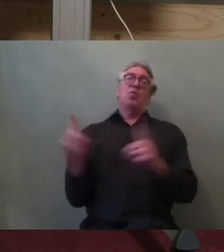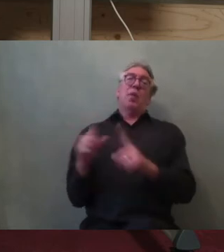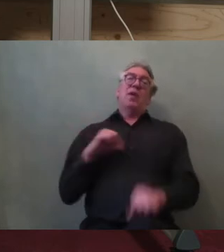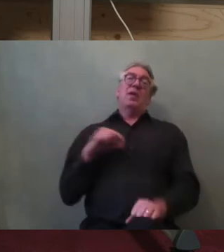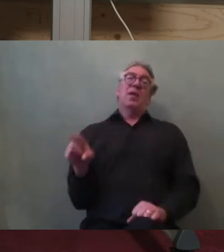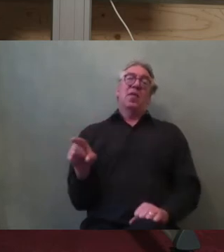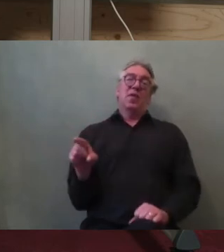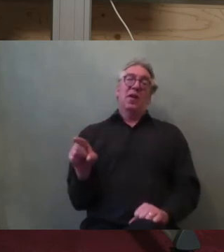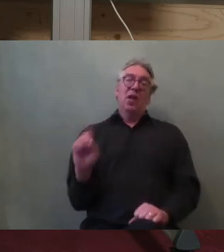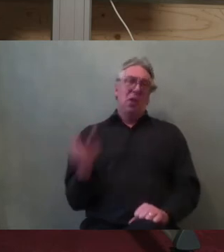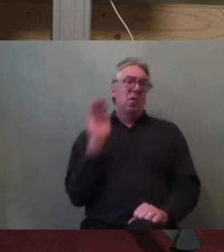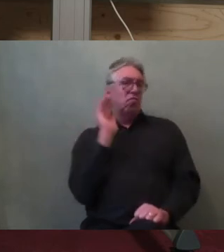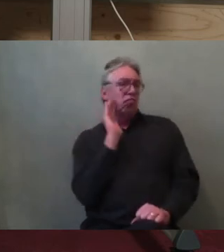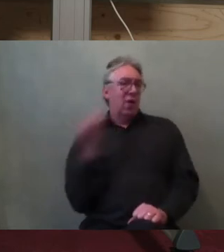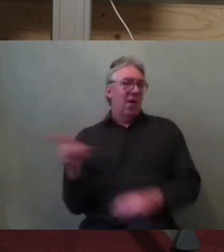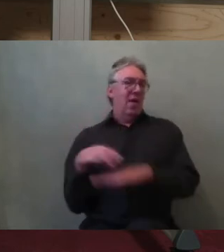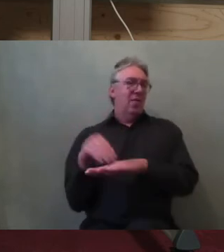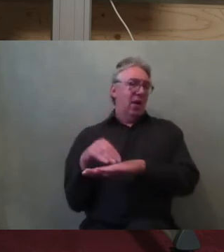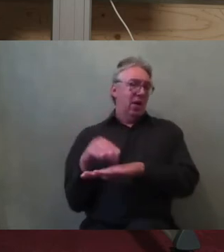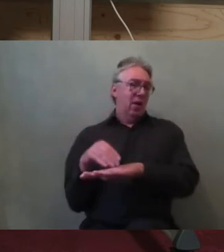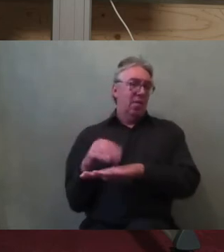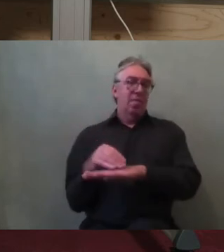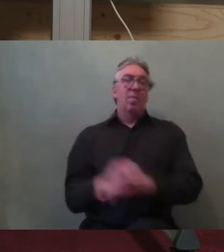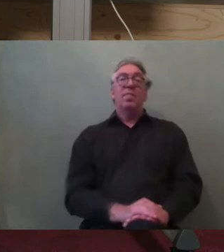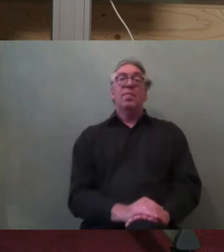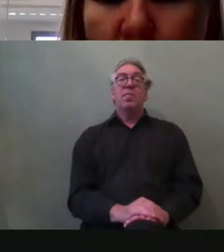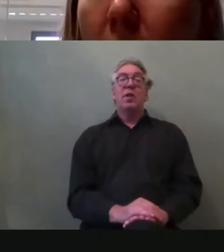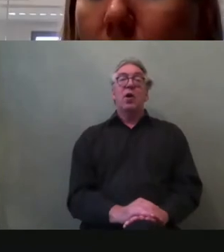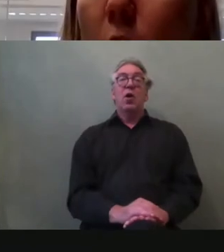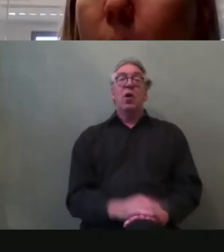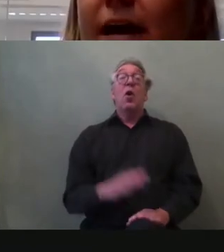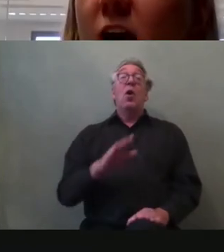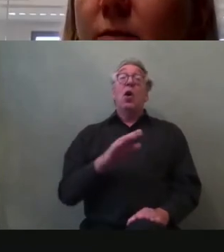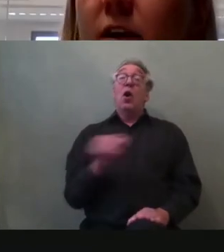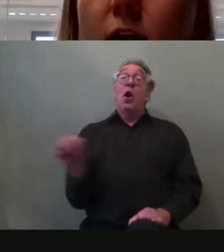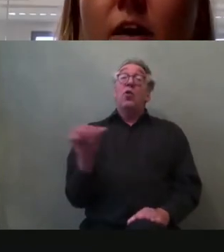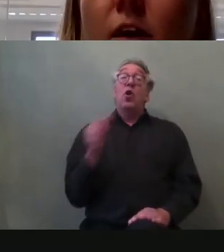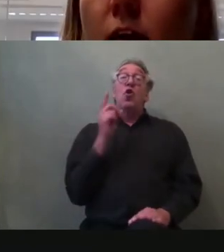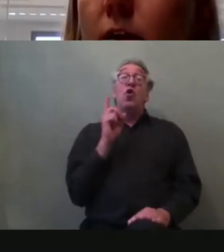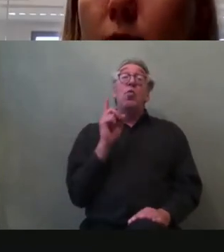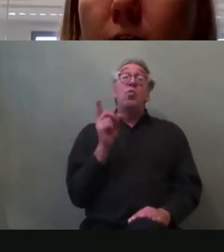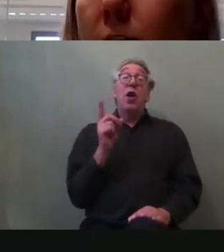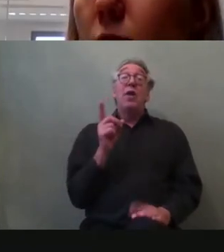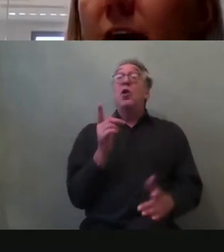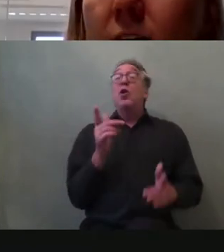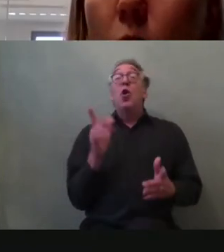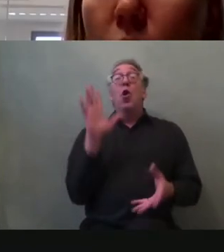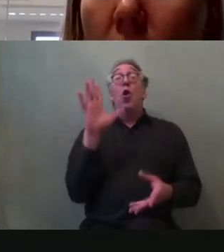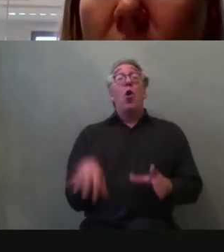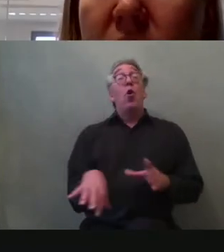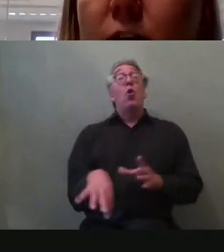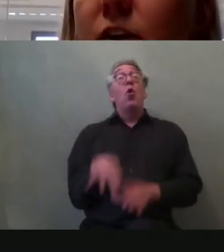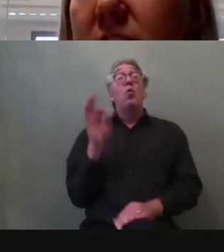zijn. Daarnaast was een belangrijke bevinding dat gebouwen en openbare ruimte nu